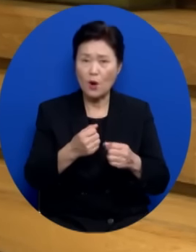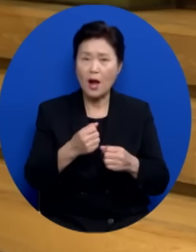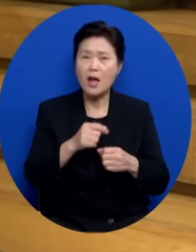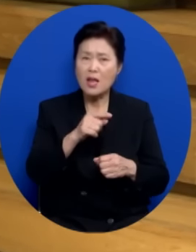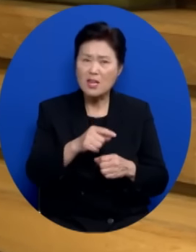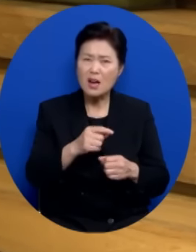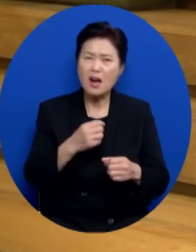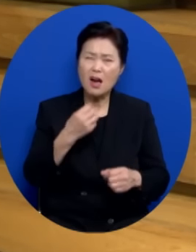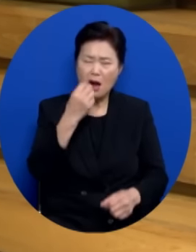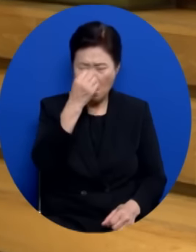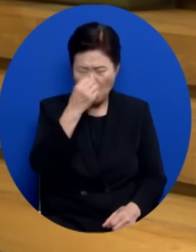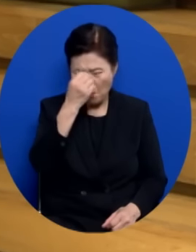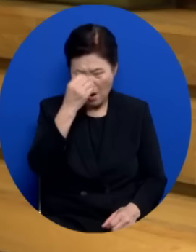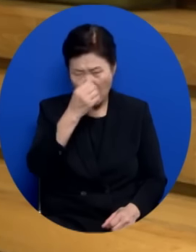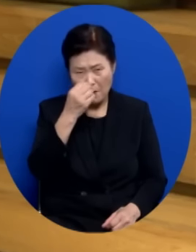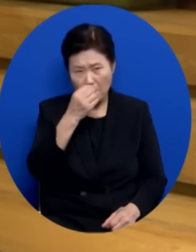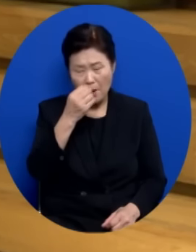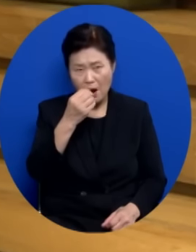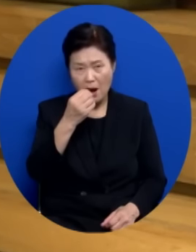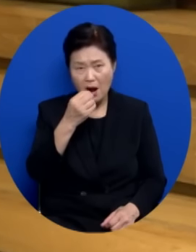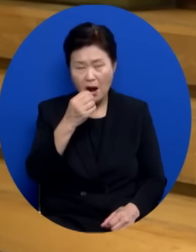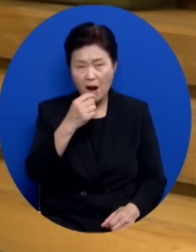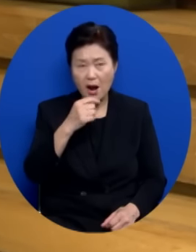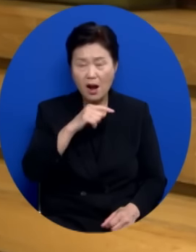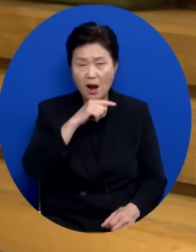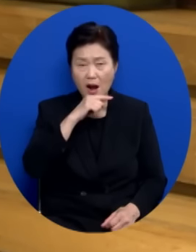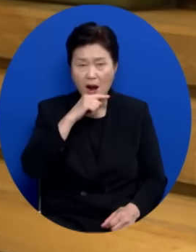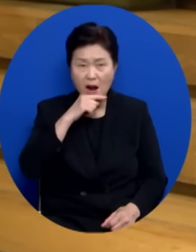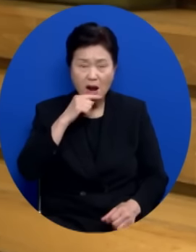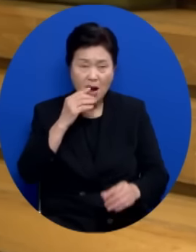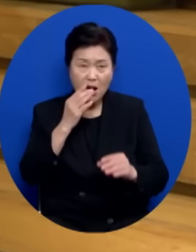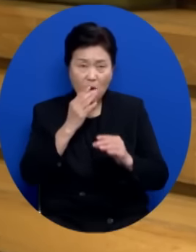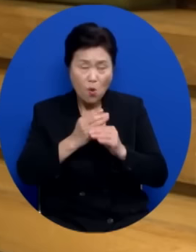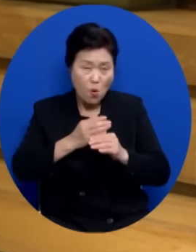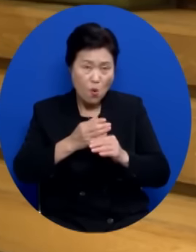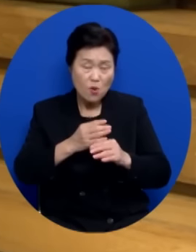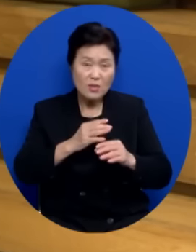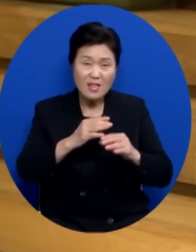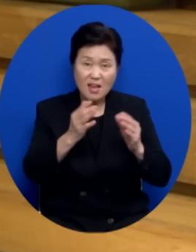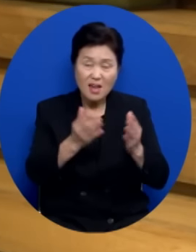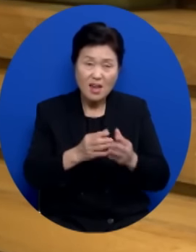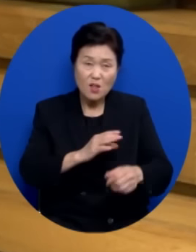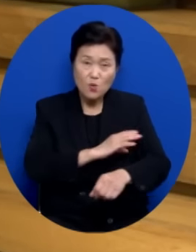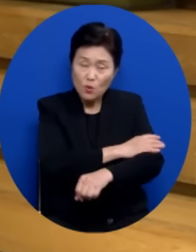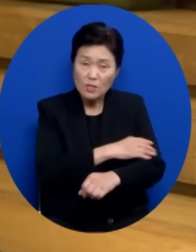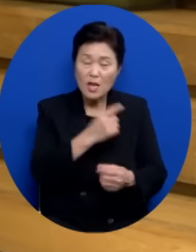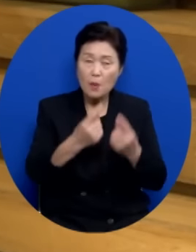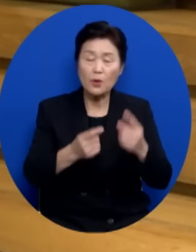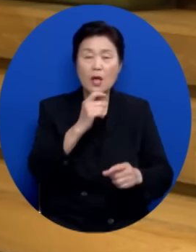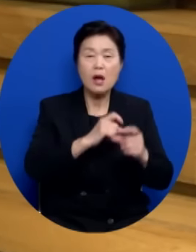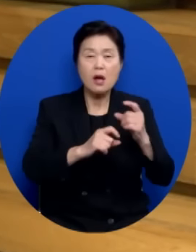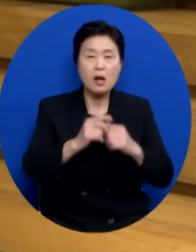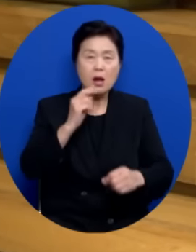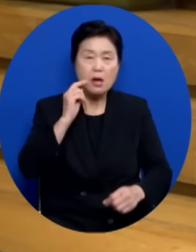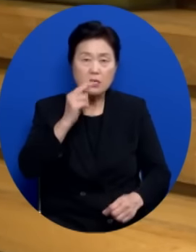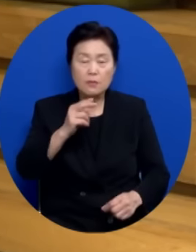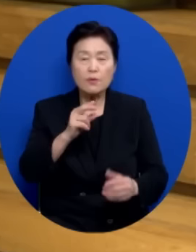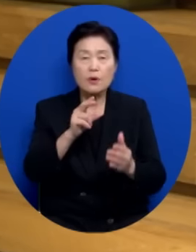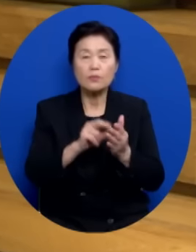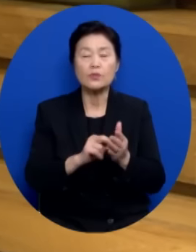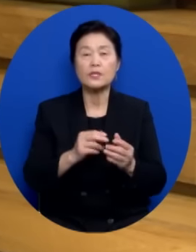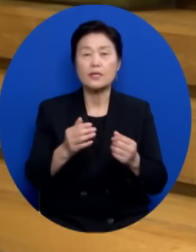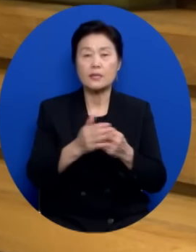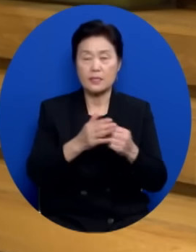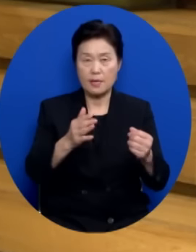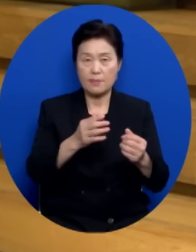엄청난 정말 공산 독재보다 더한 이런 독재를 맞이하게 될 것이기 때문에 이거는 강력히 반대하는 거고